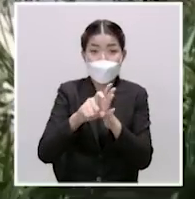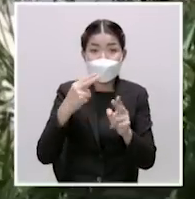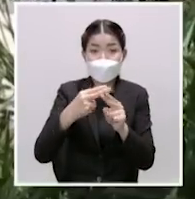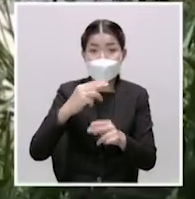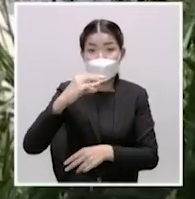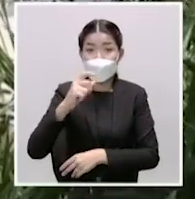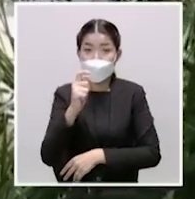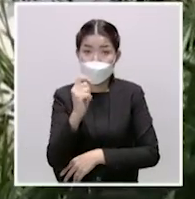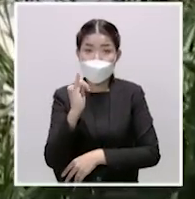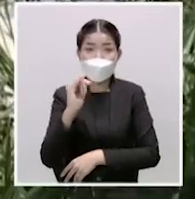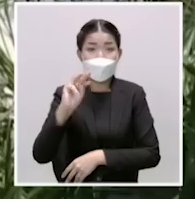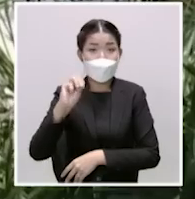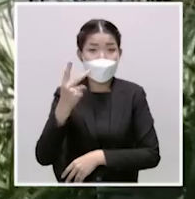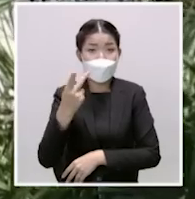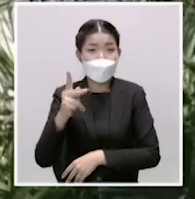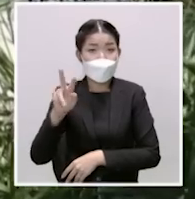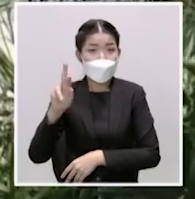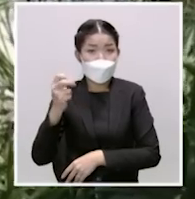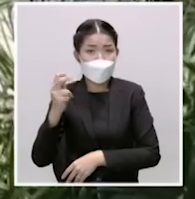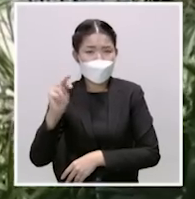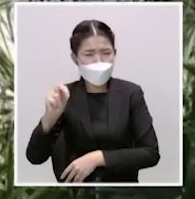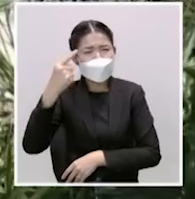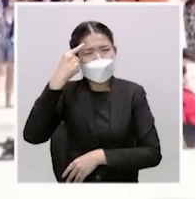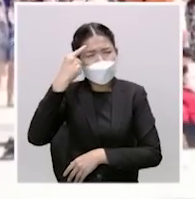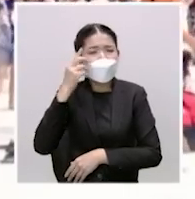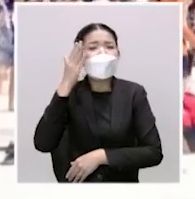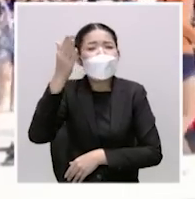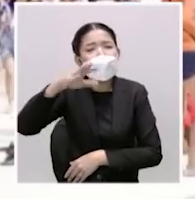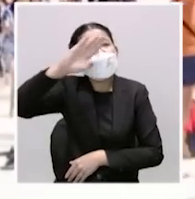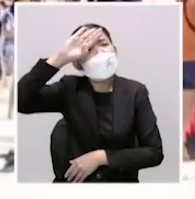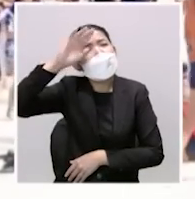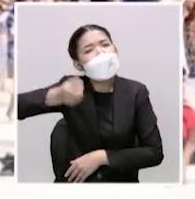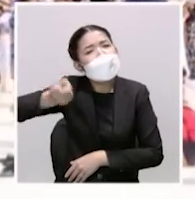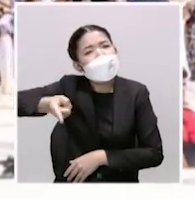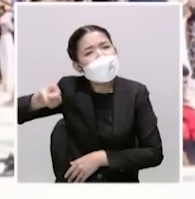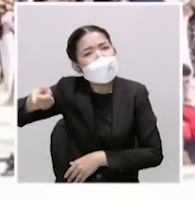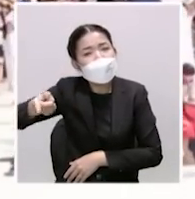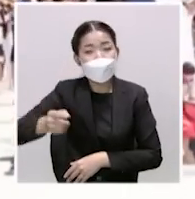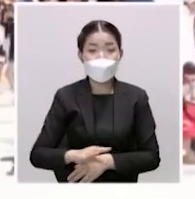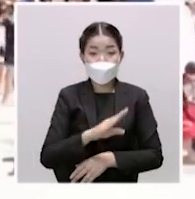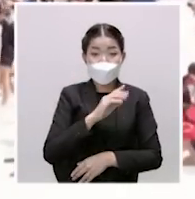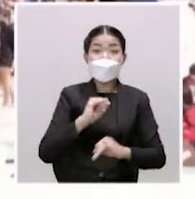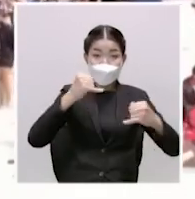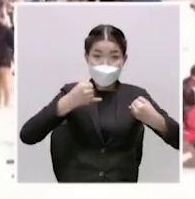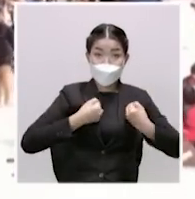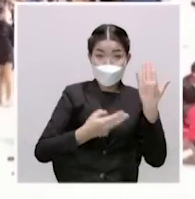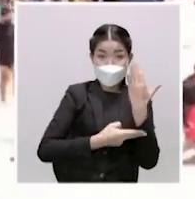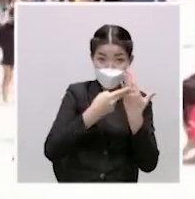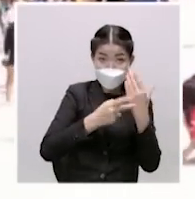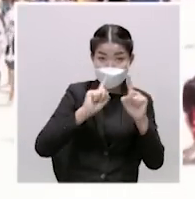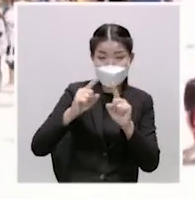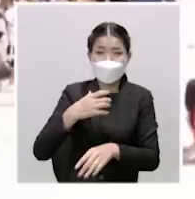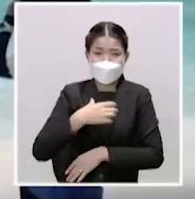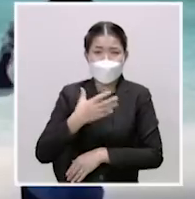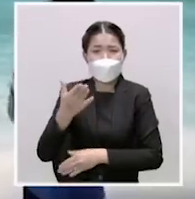ครับก็เป็นที่รู้เชิงประจักษ์ว่าอนาคตน่าจะเป็นโรคประจำถิ่นได้ฉะนั้นสิ่งที่พวกเขาต้องการนะครับเพื่อความอยู่รอดคือ